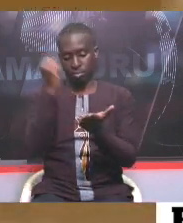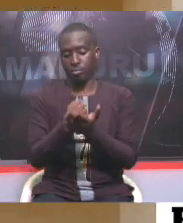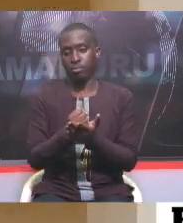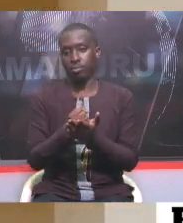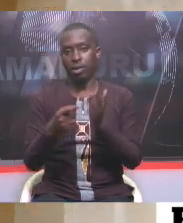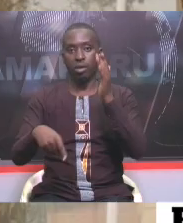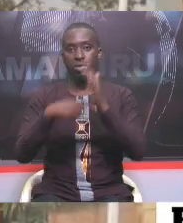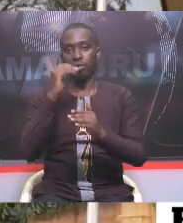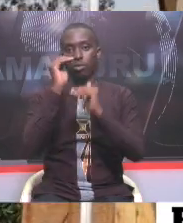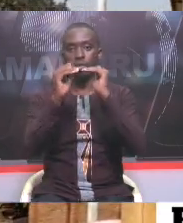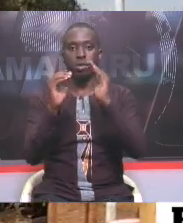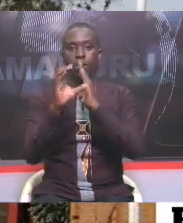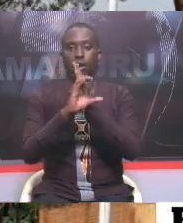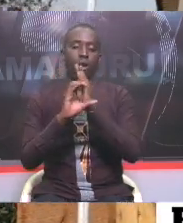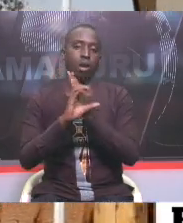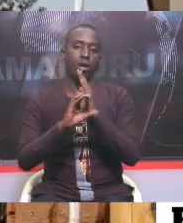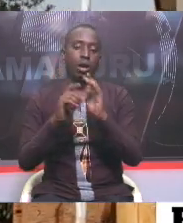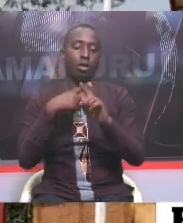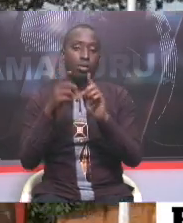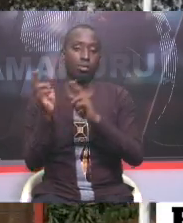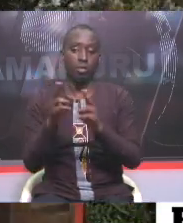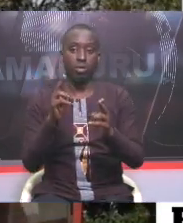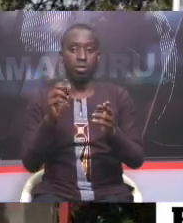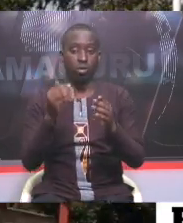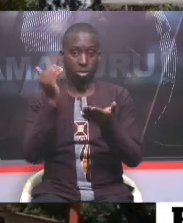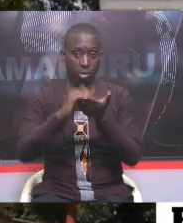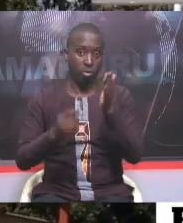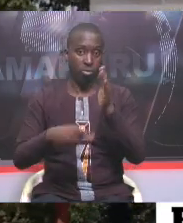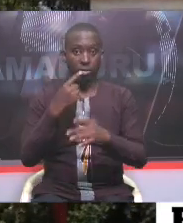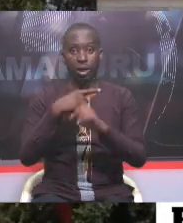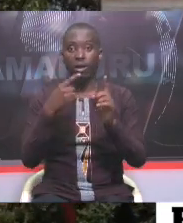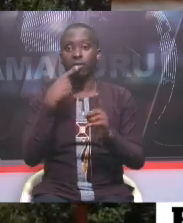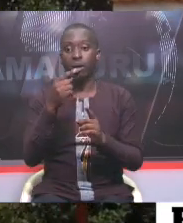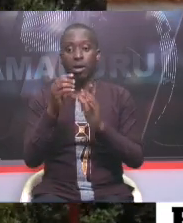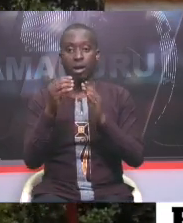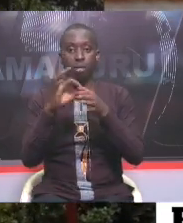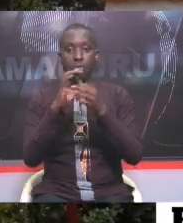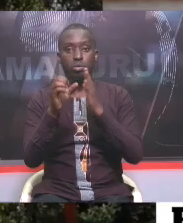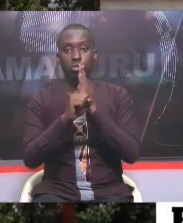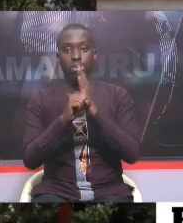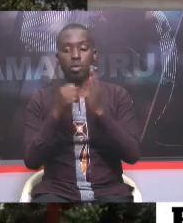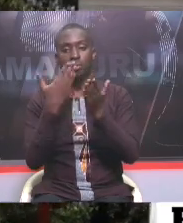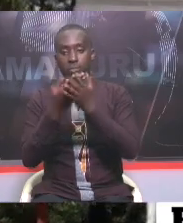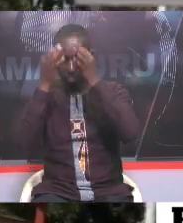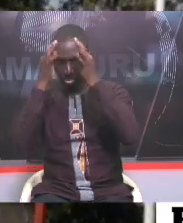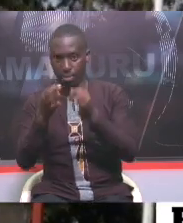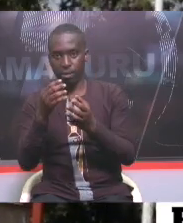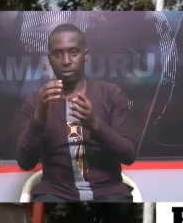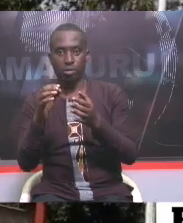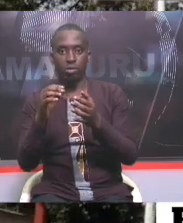yari yatsinze ku rwego rw'abunzi b'akagari n'ubundi ariko nubwo yongeye gutsindura urubanza avuga ko abunzi b'uyu murenge bamusiragije abaka imyanzuro y'uru